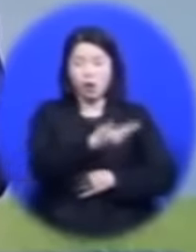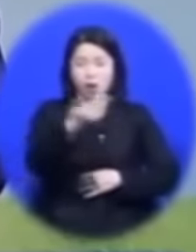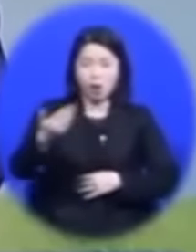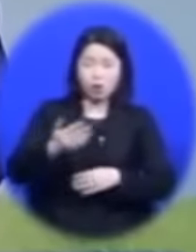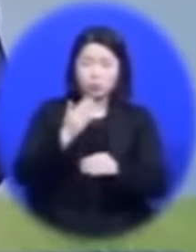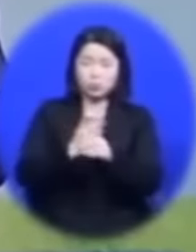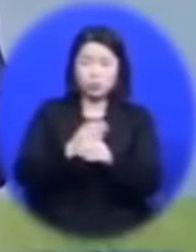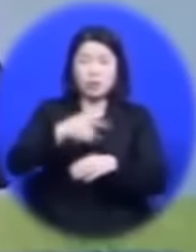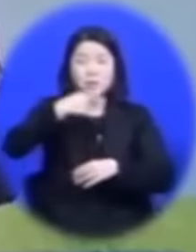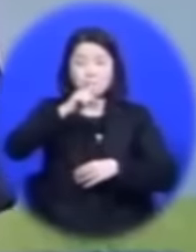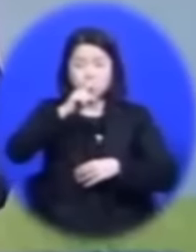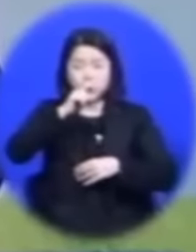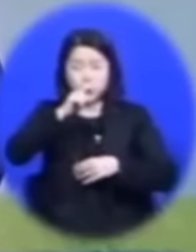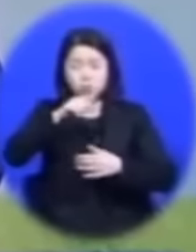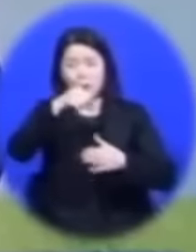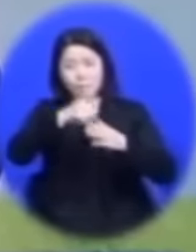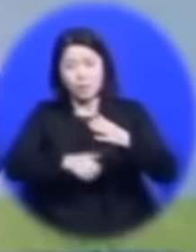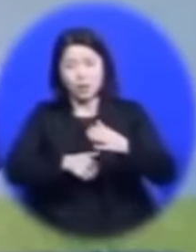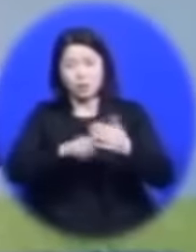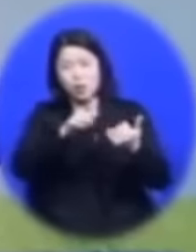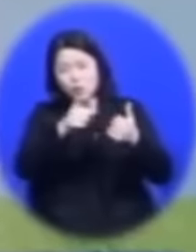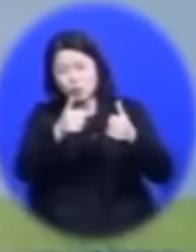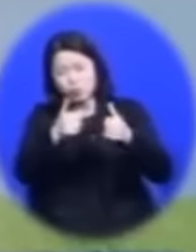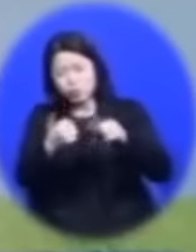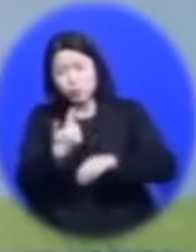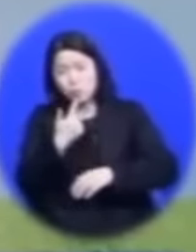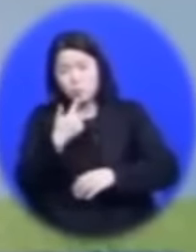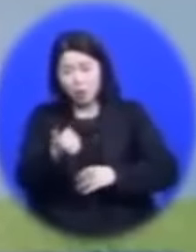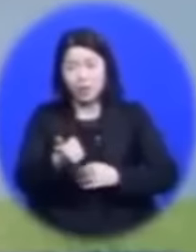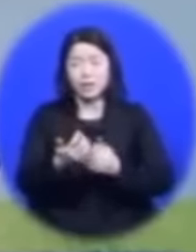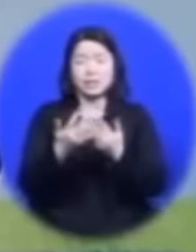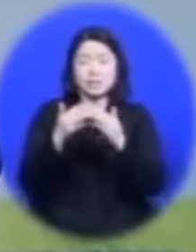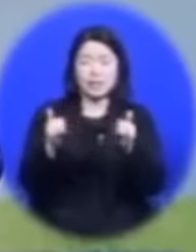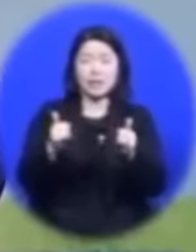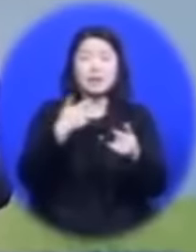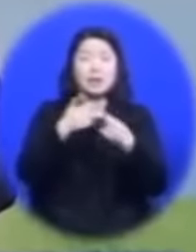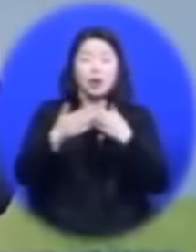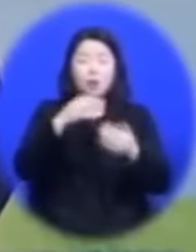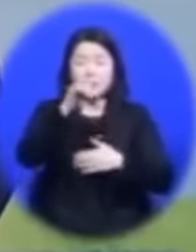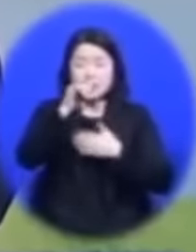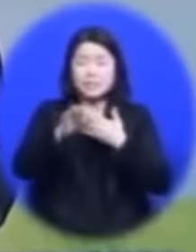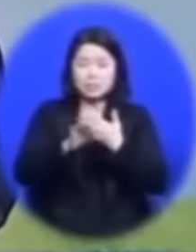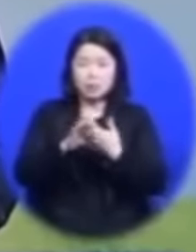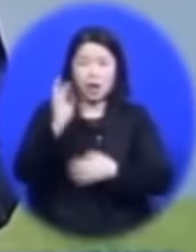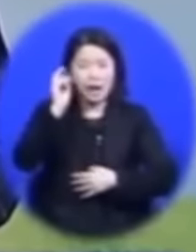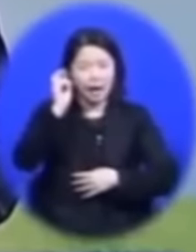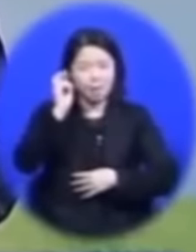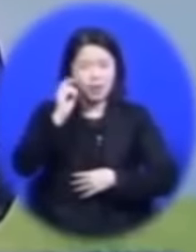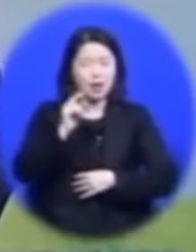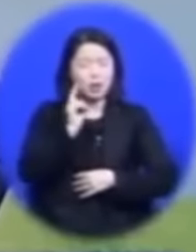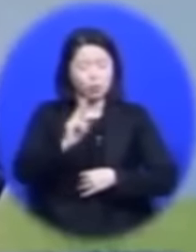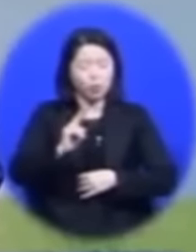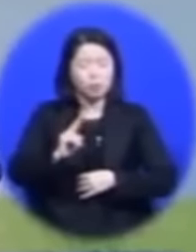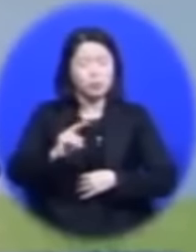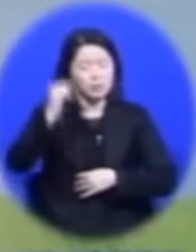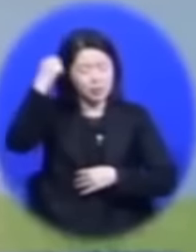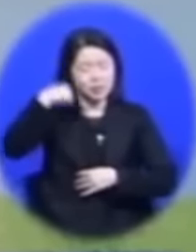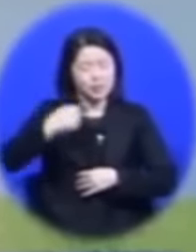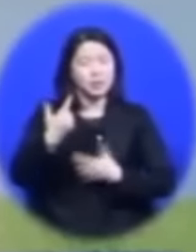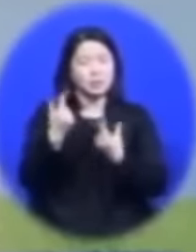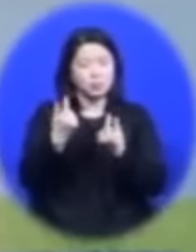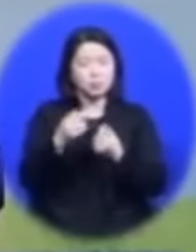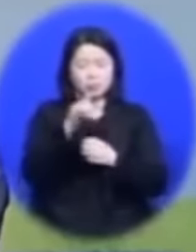빠져서 익사 직전에까지 갔던 그런 경험이 있는 분들은 아마 너무나 실감이 되실